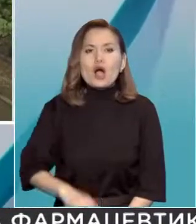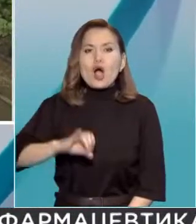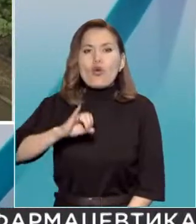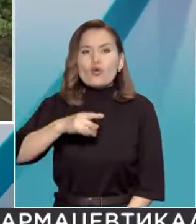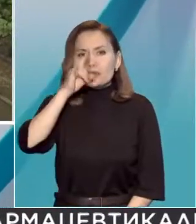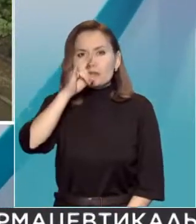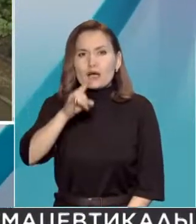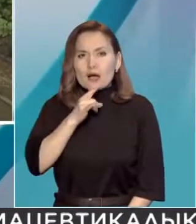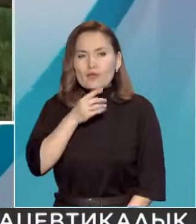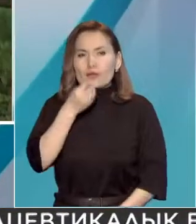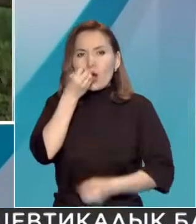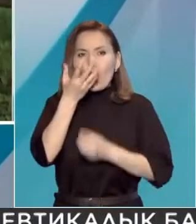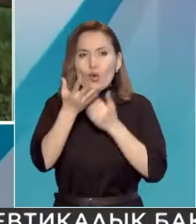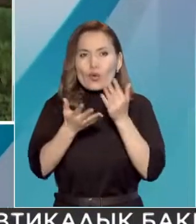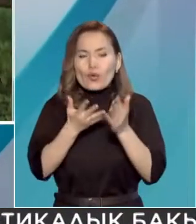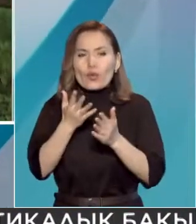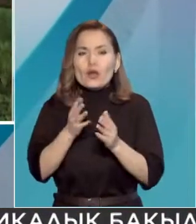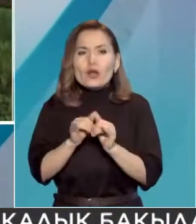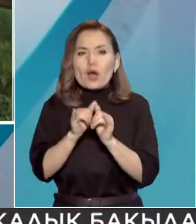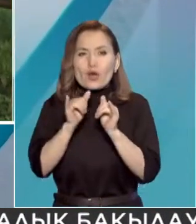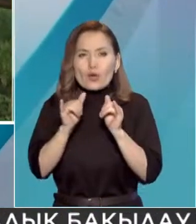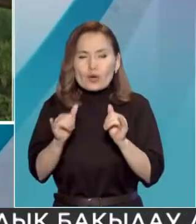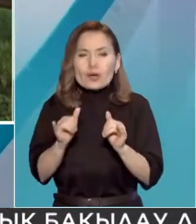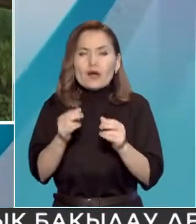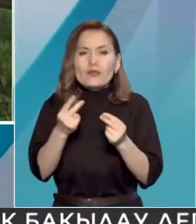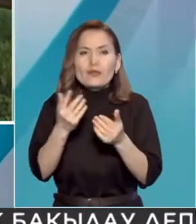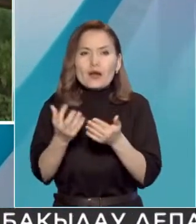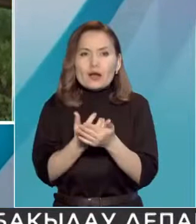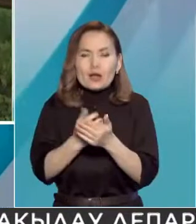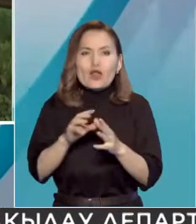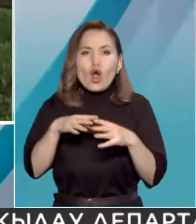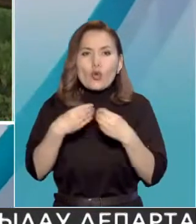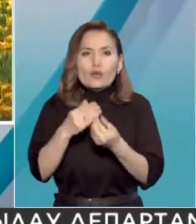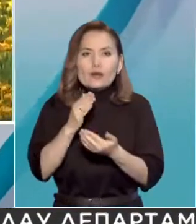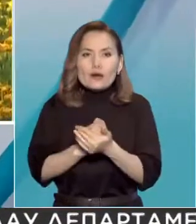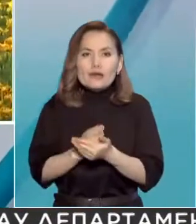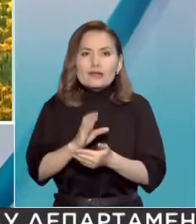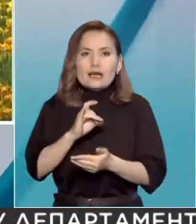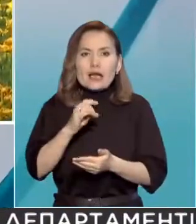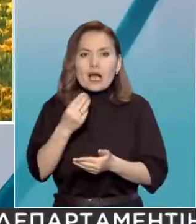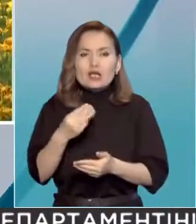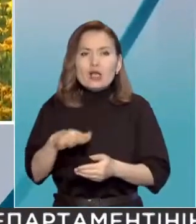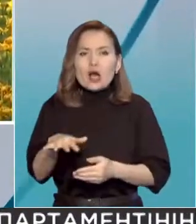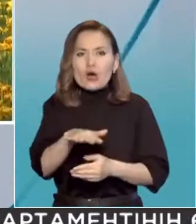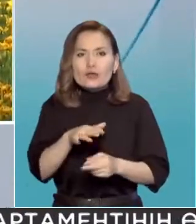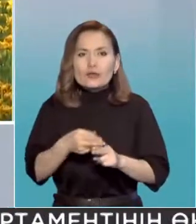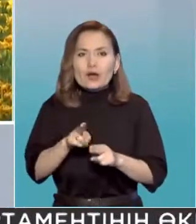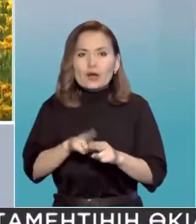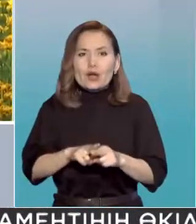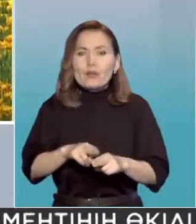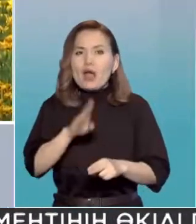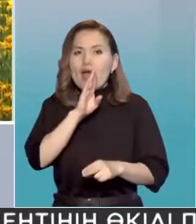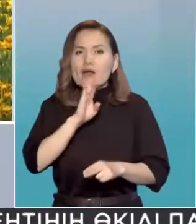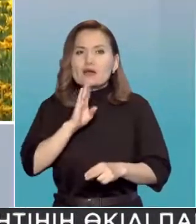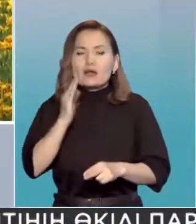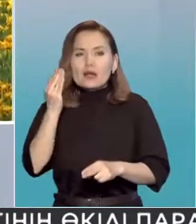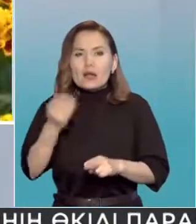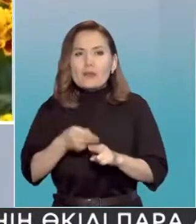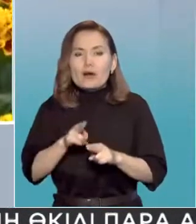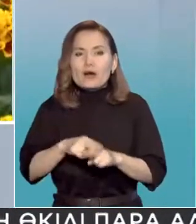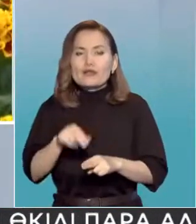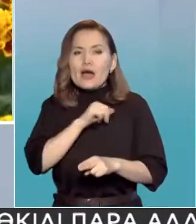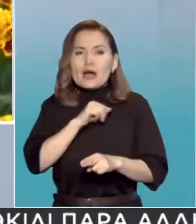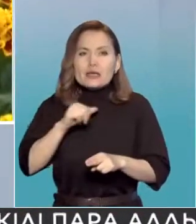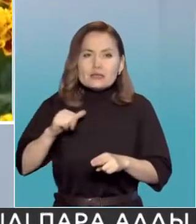Оңтүстікте гүл өсіруді табыс көзіне айналдырған отбасы бар. Түркістан облысы Сарағаш ауданының тұрғыны жанның Сламбекова әу баста алақандай жерге көше